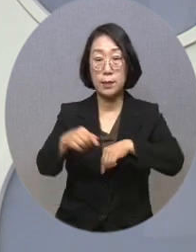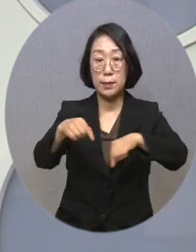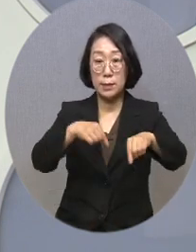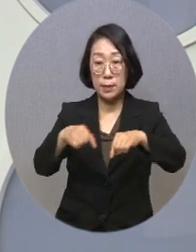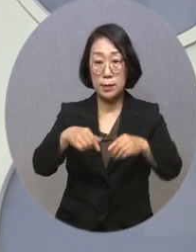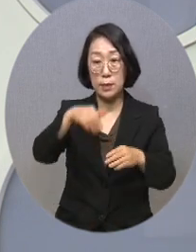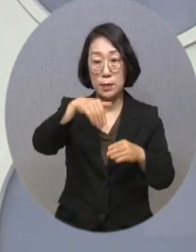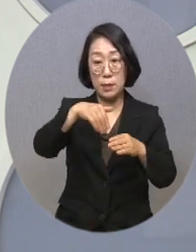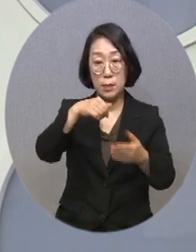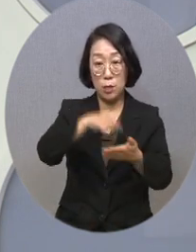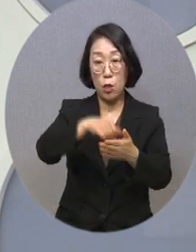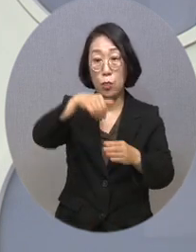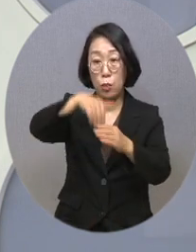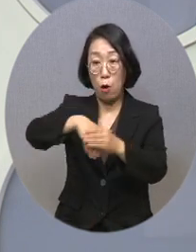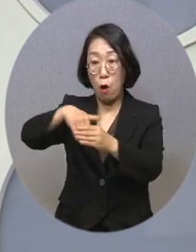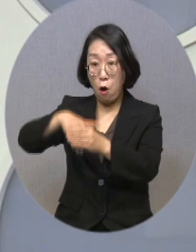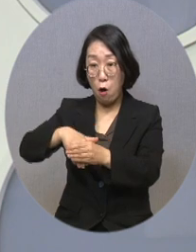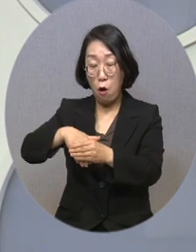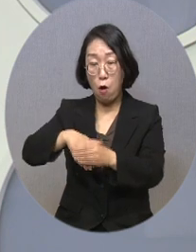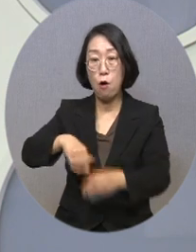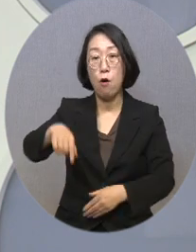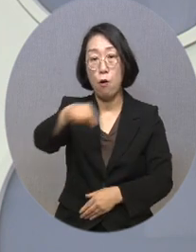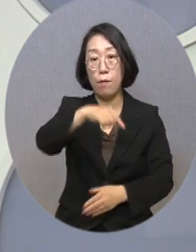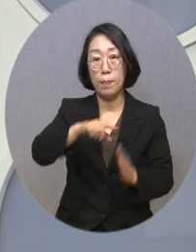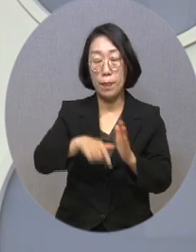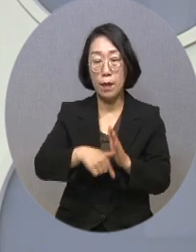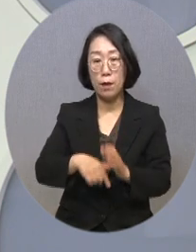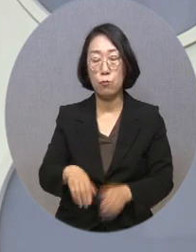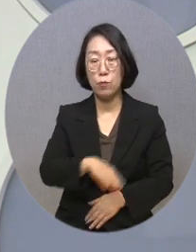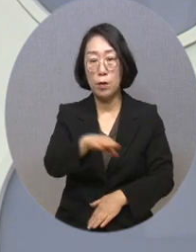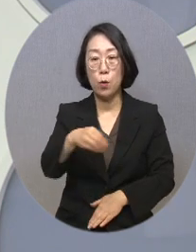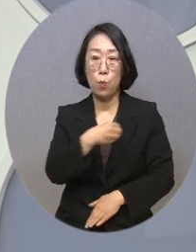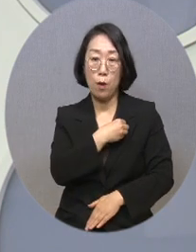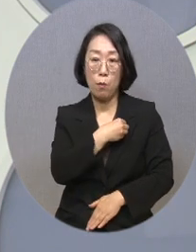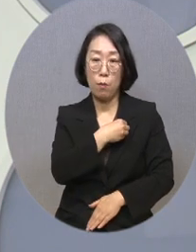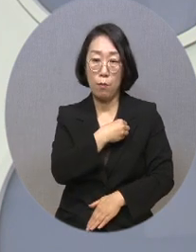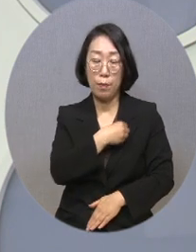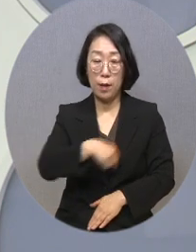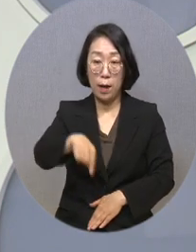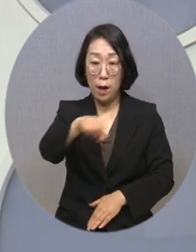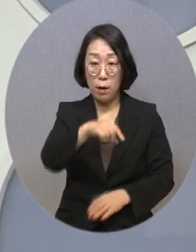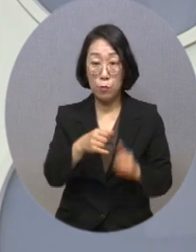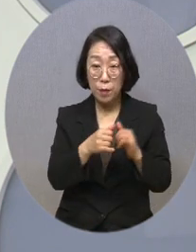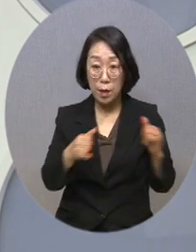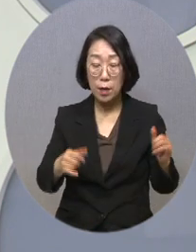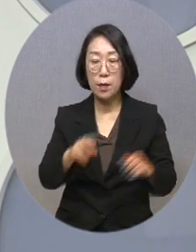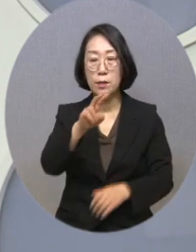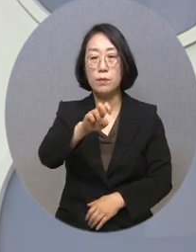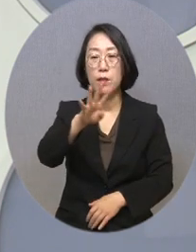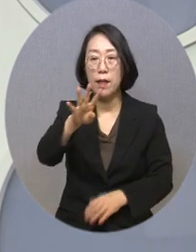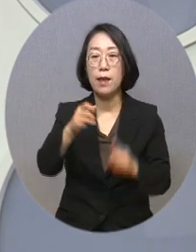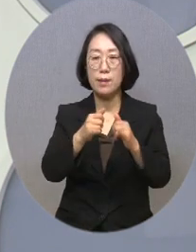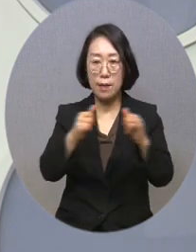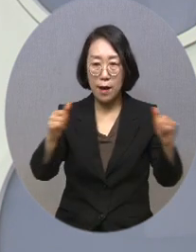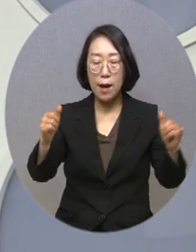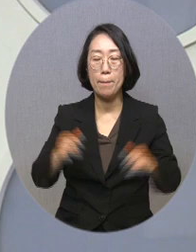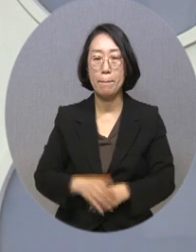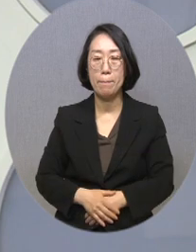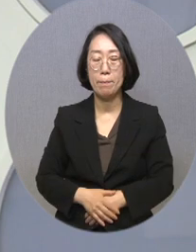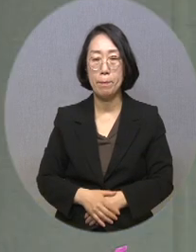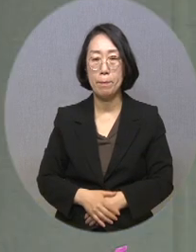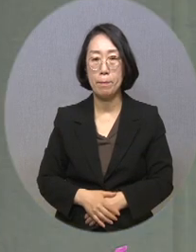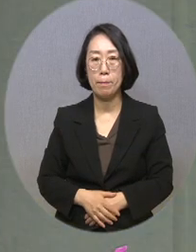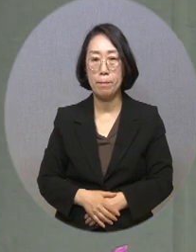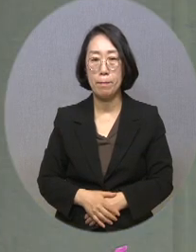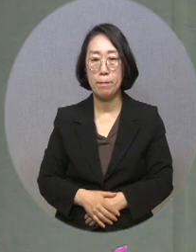선거 지방선거에서 지금 우리 회원들 24분이 지금 그 광역부터